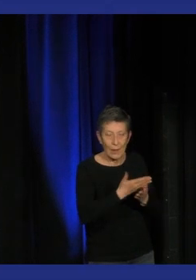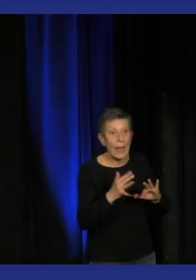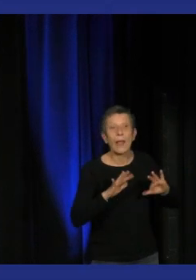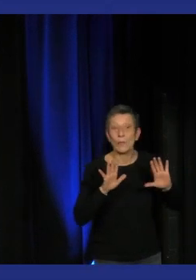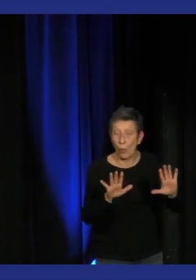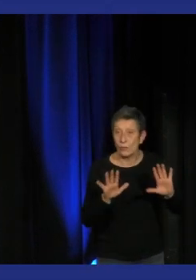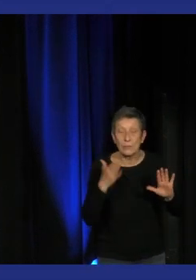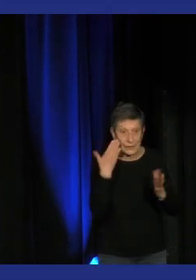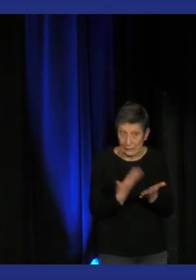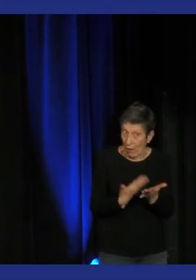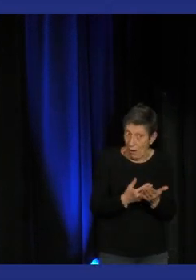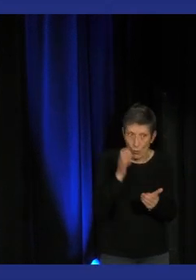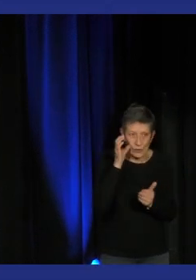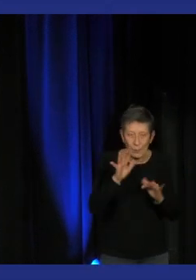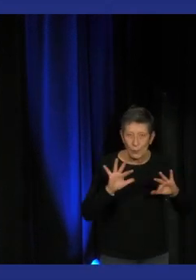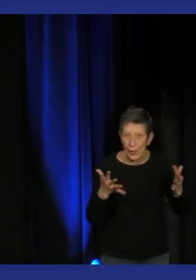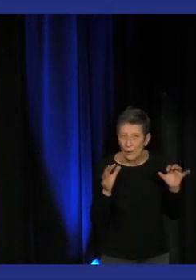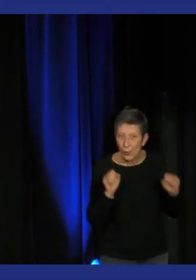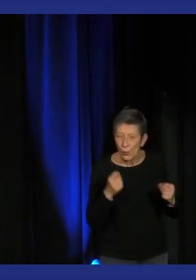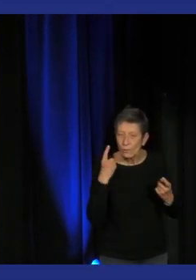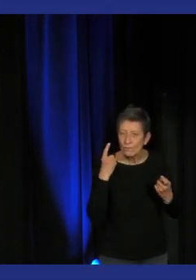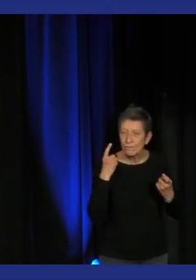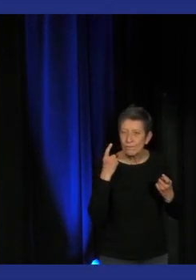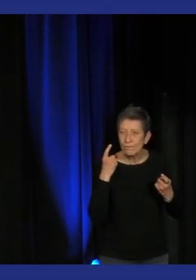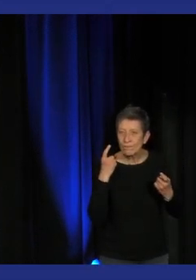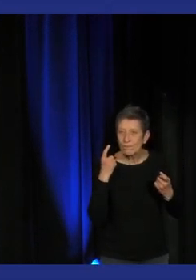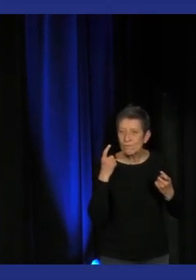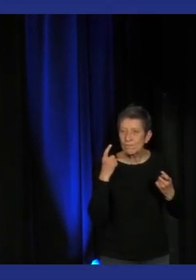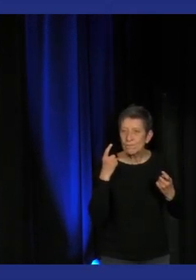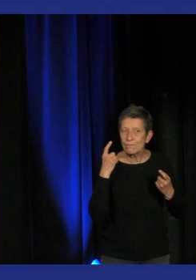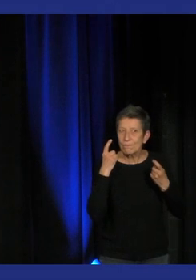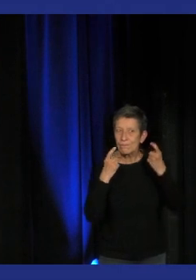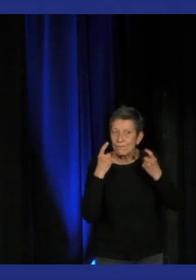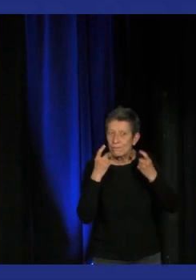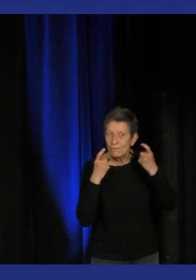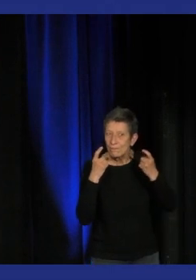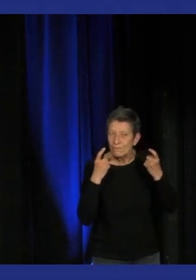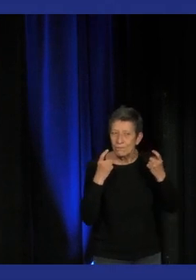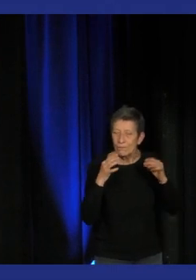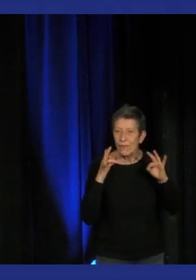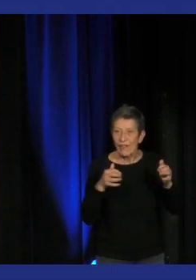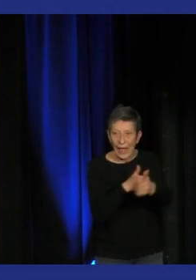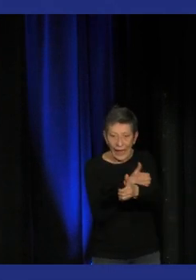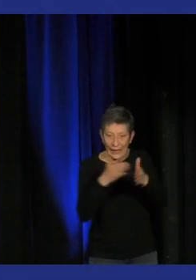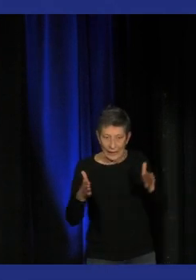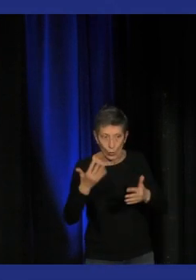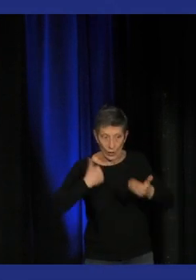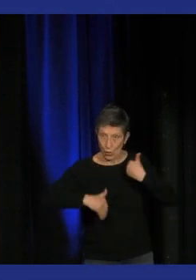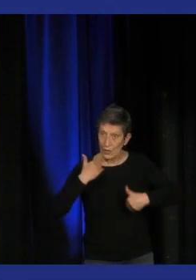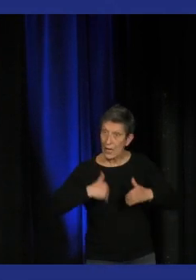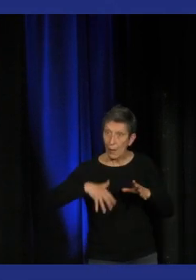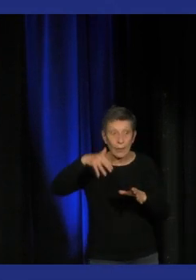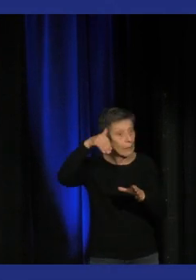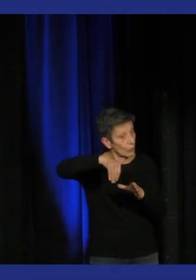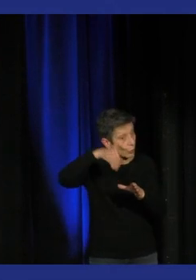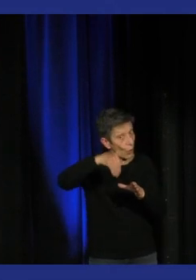concept-là en pensant par exemple à la catégorie elle-même de handicap au sein de laquelle il pourrait y avoir